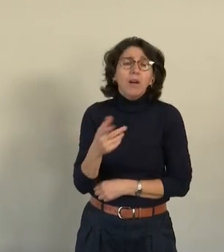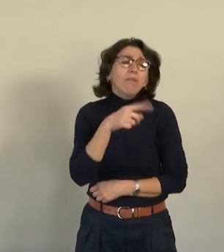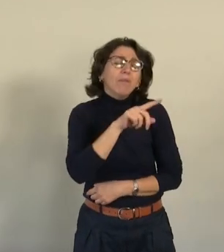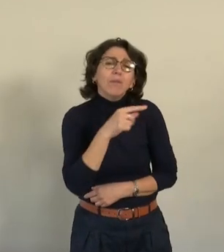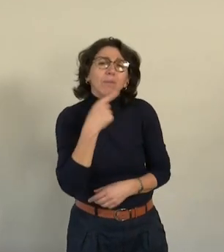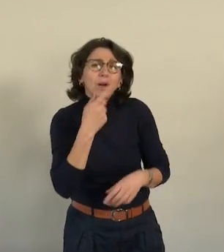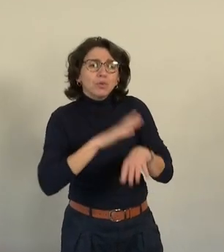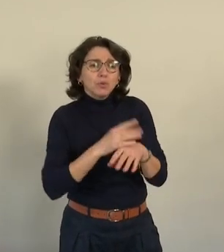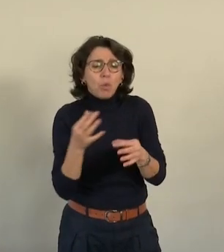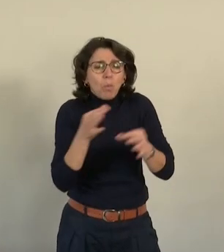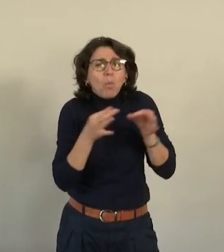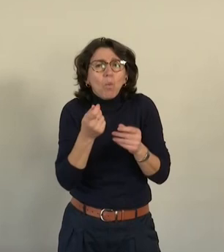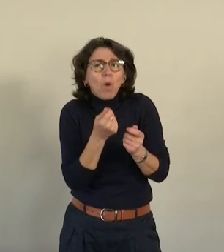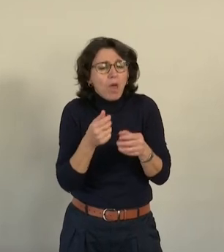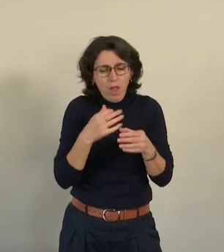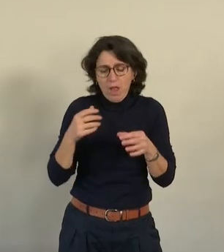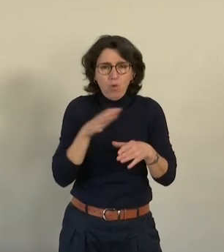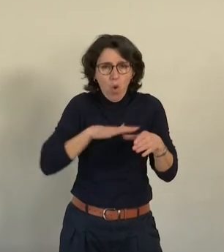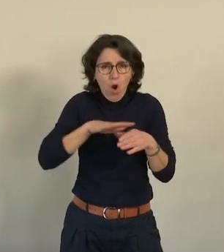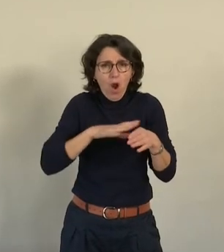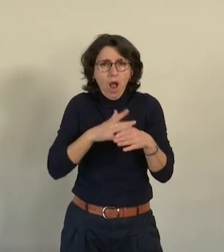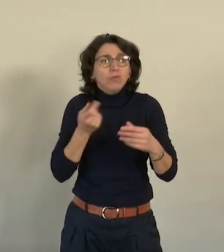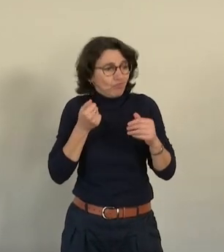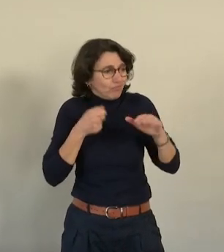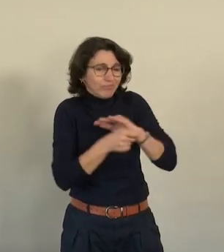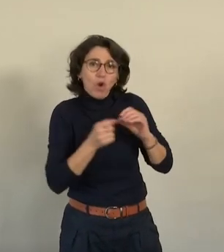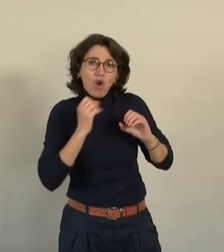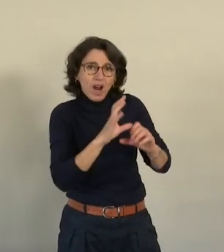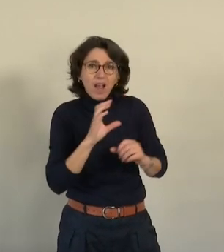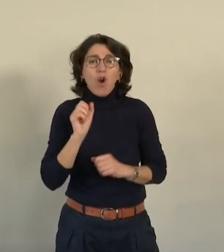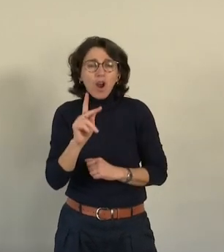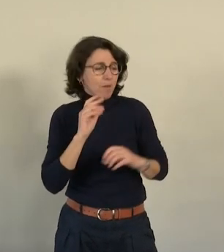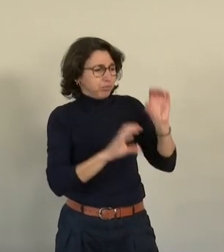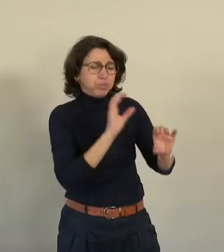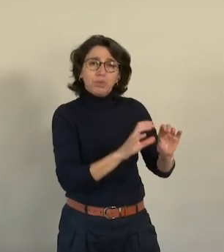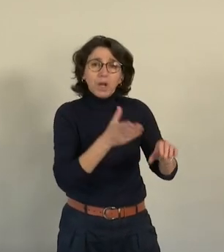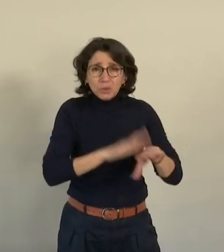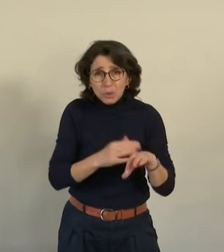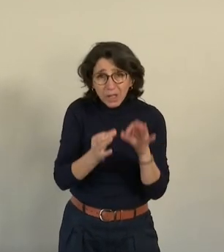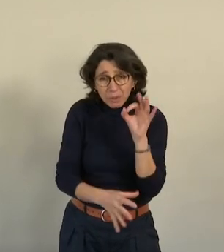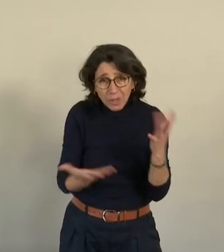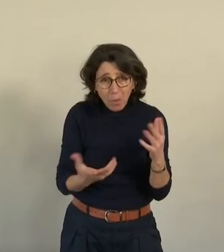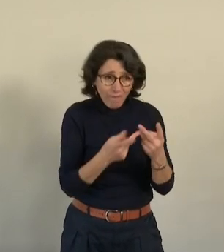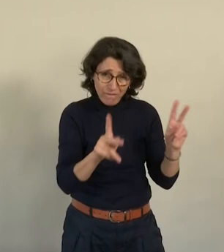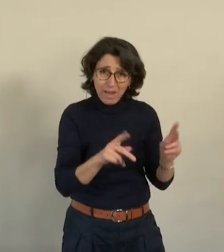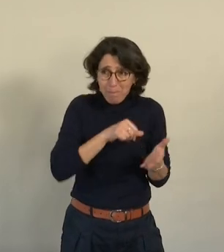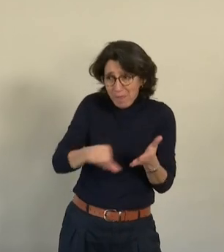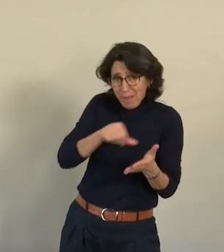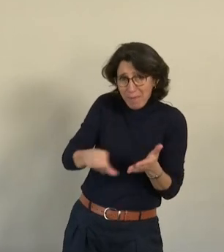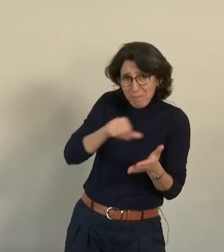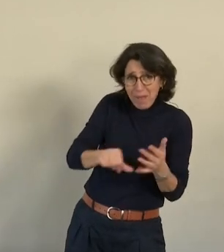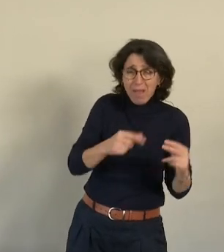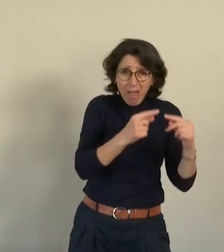locale on a investi et cetera quel est le résultat à part le coût financier pour la ville pour